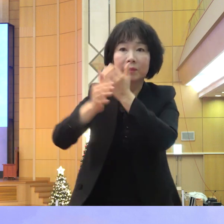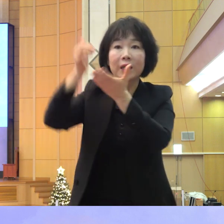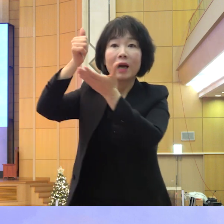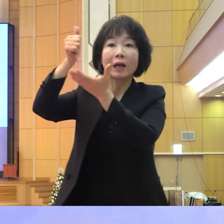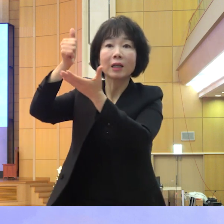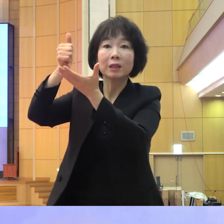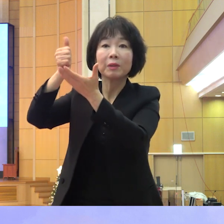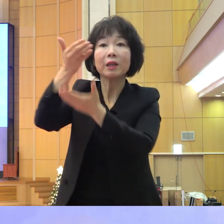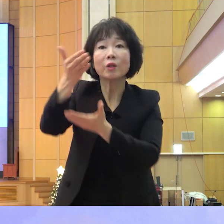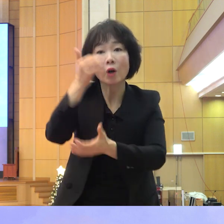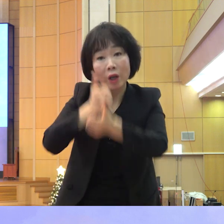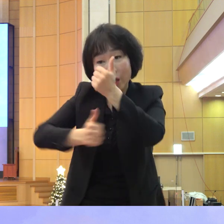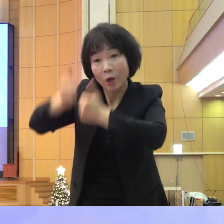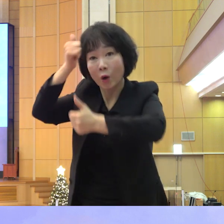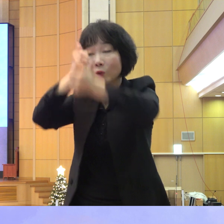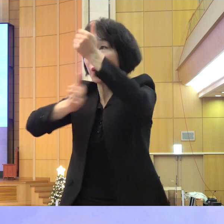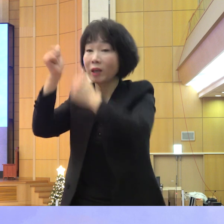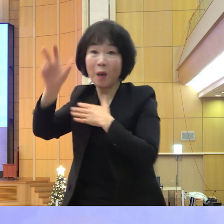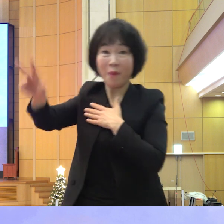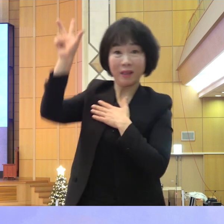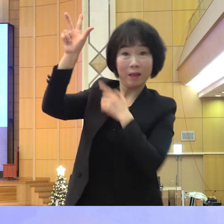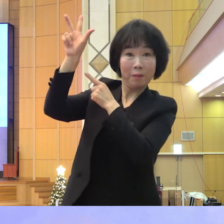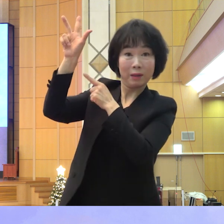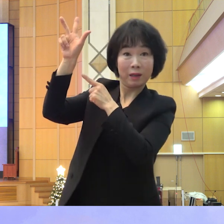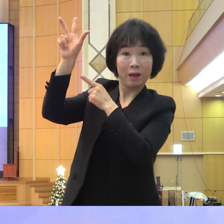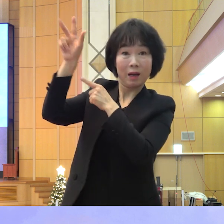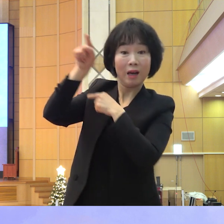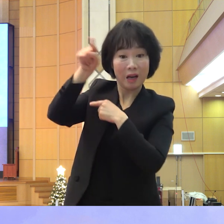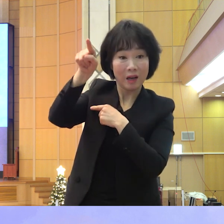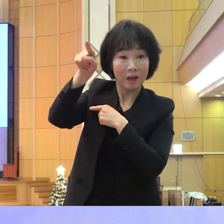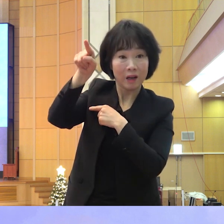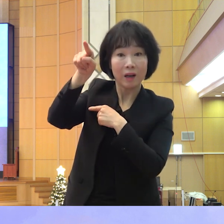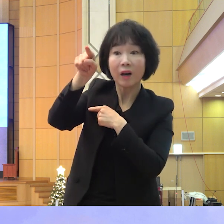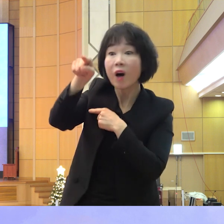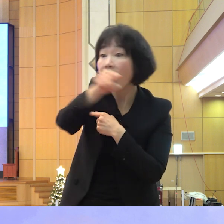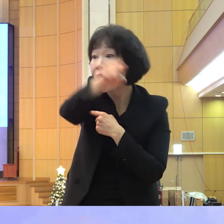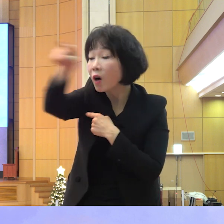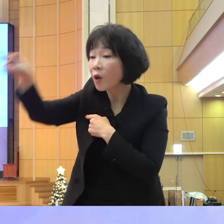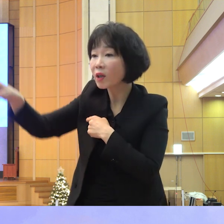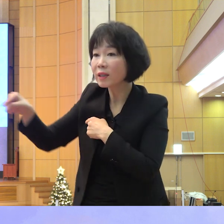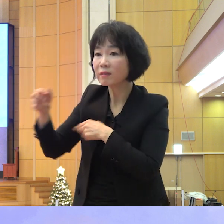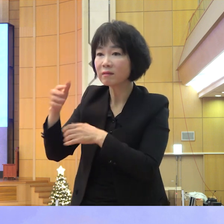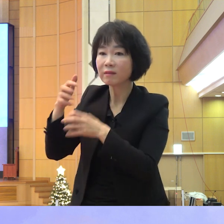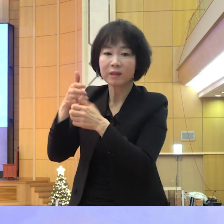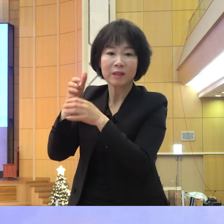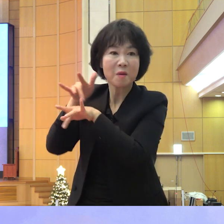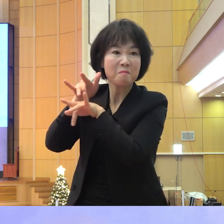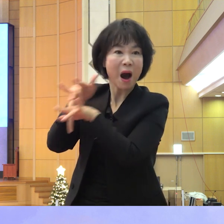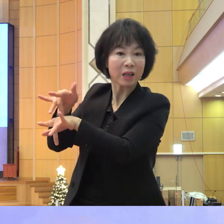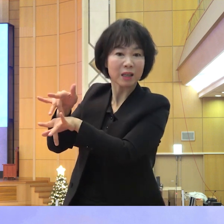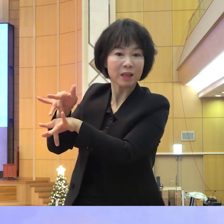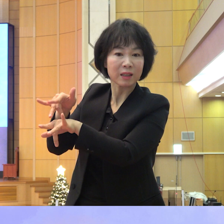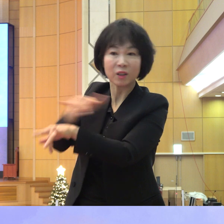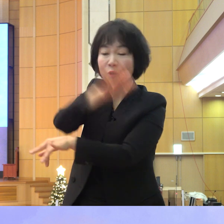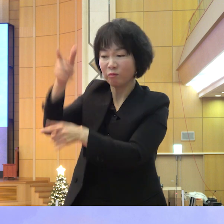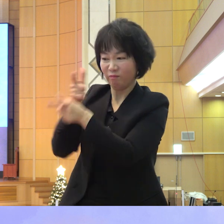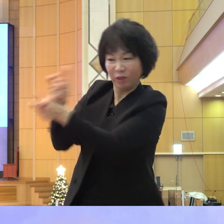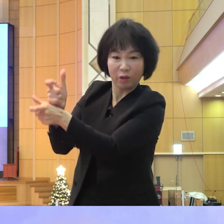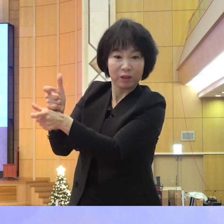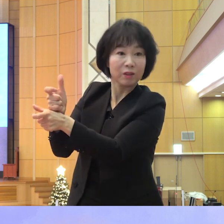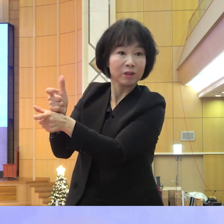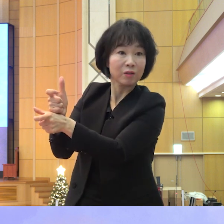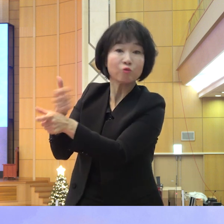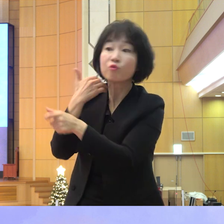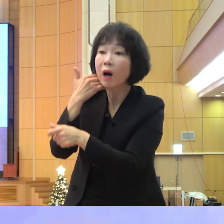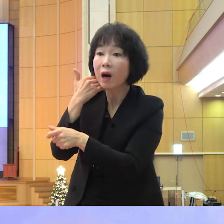여호와께서 내 열조에게 맹세하사 내 대적을 몰수히, 우리의 대적,